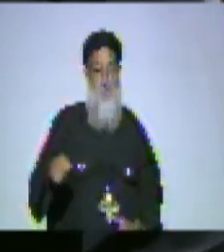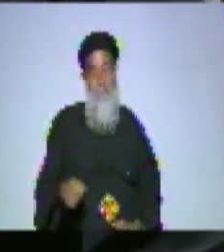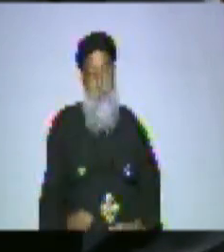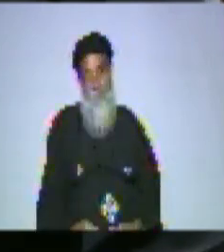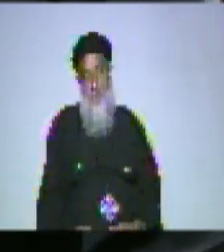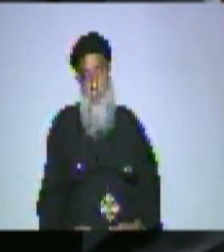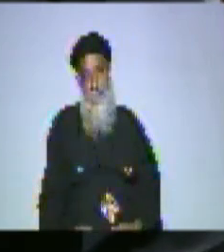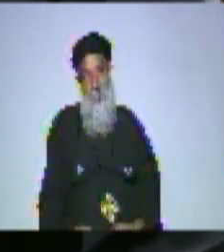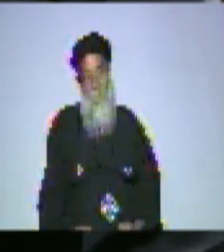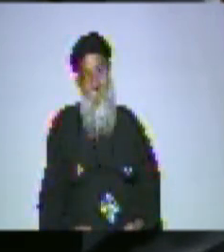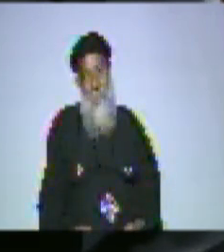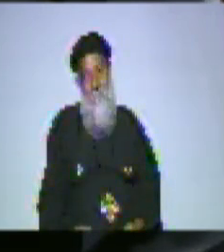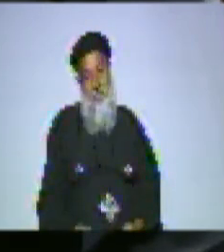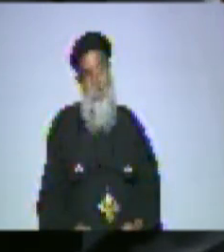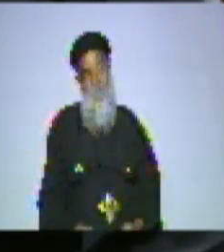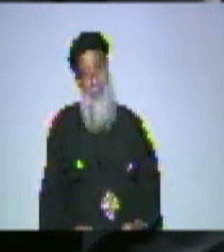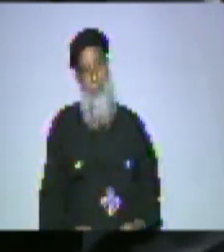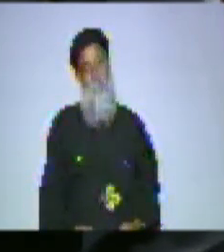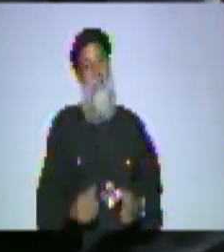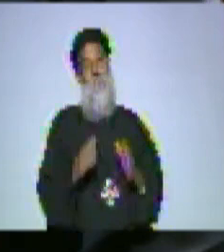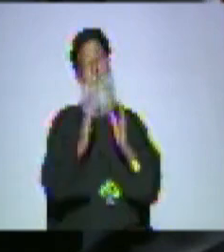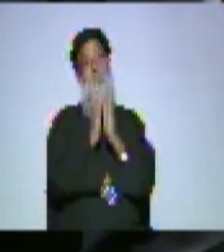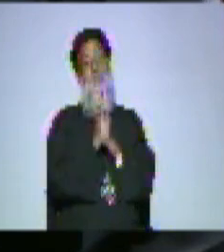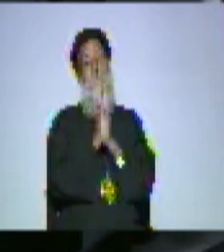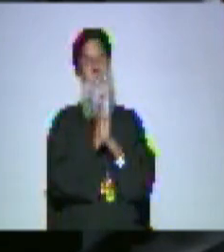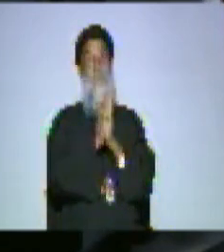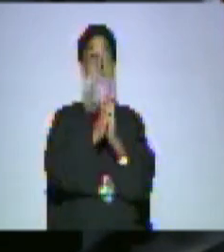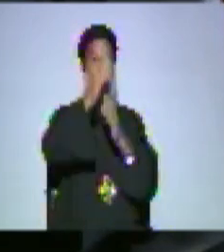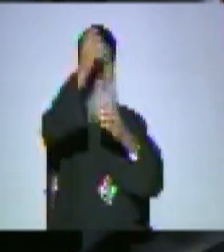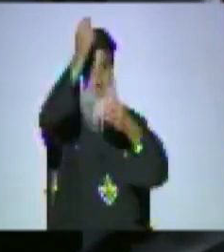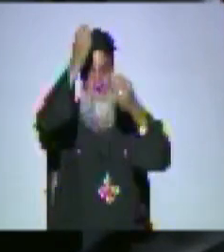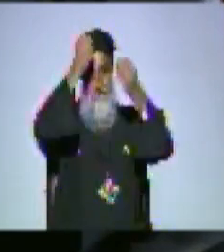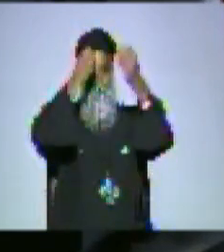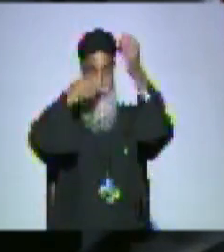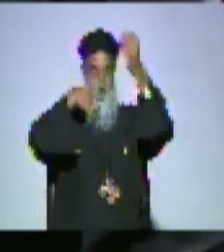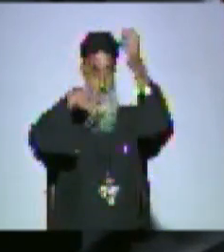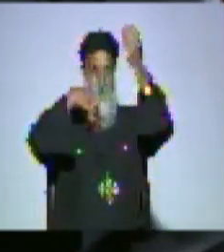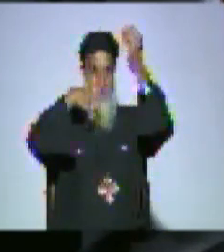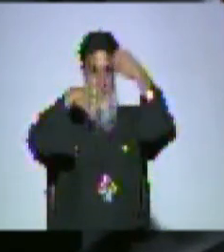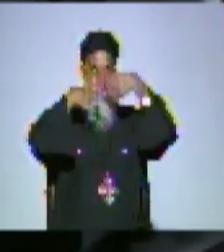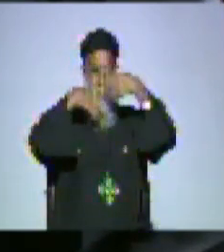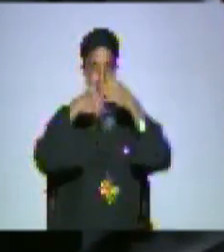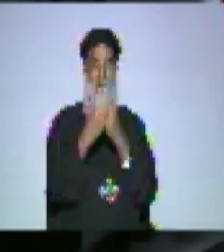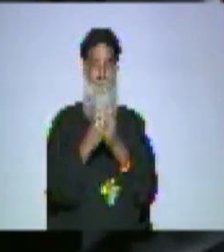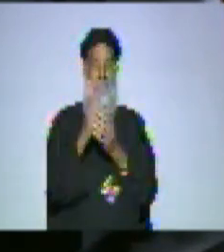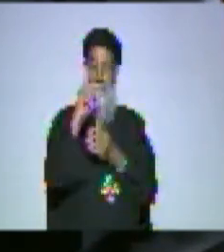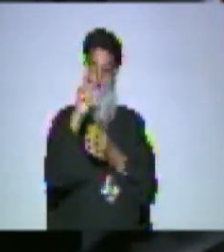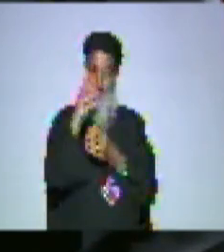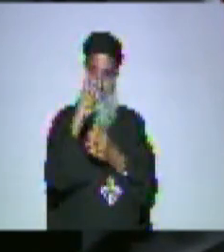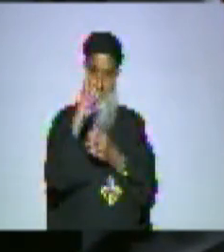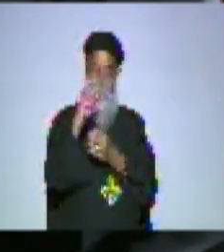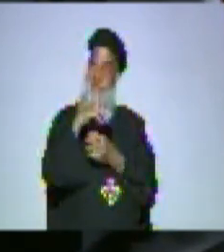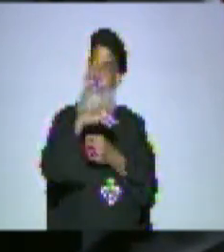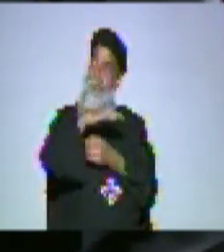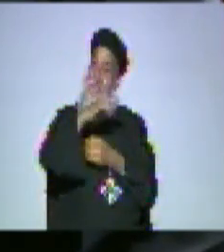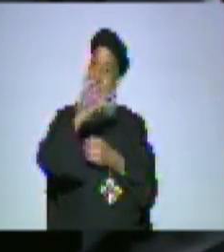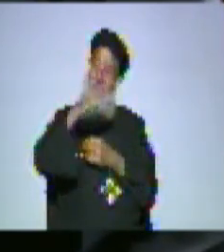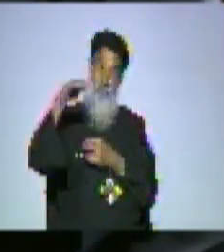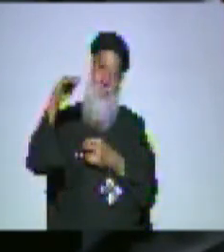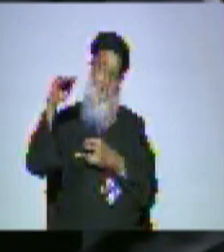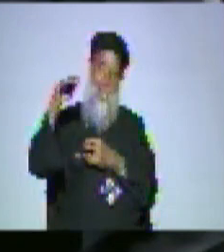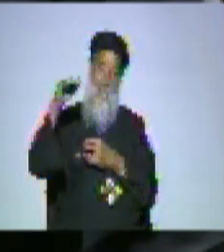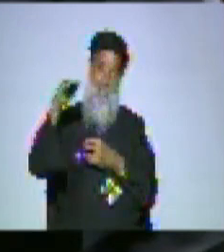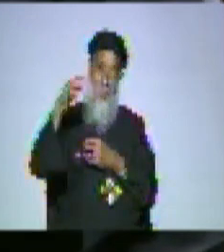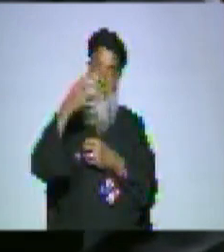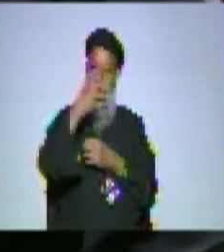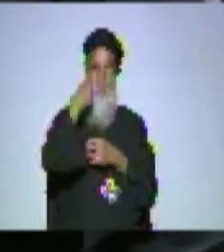بخلصها على ان هي عصايه روحيه يعني المياه الصعود المياه بقول